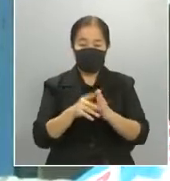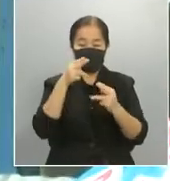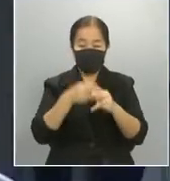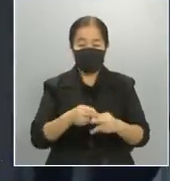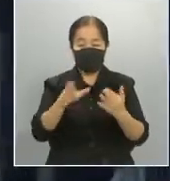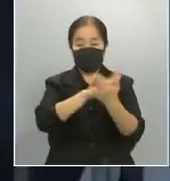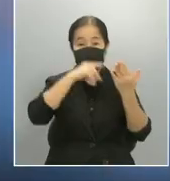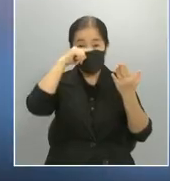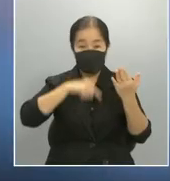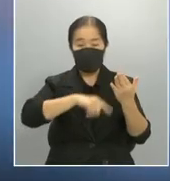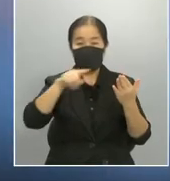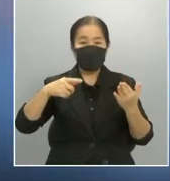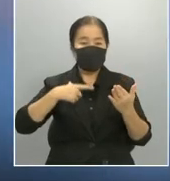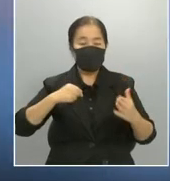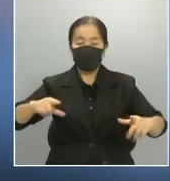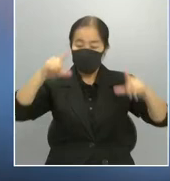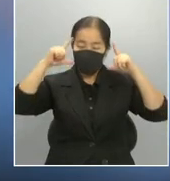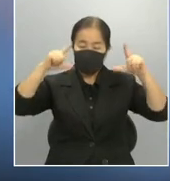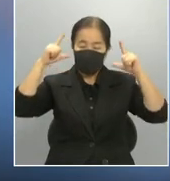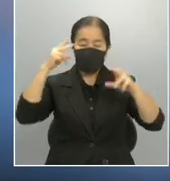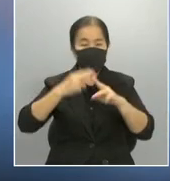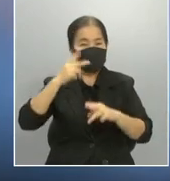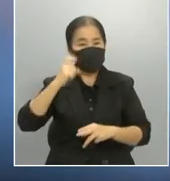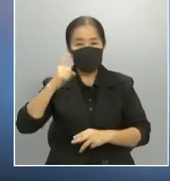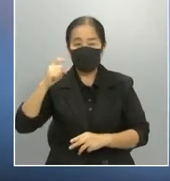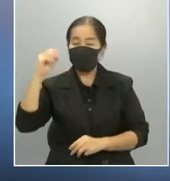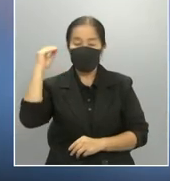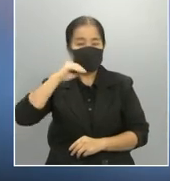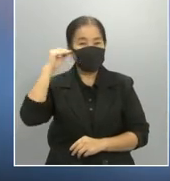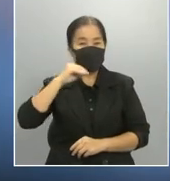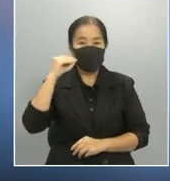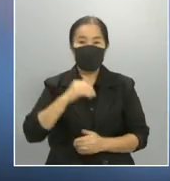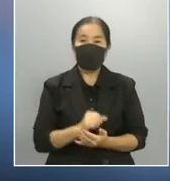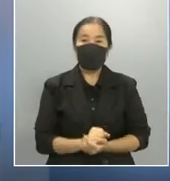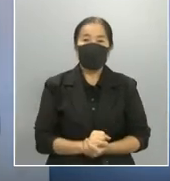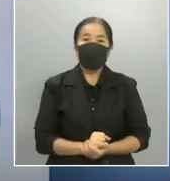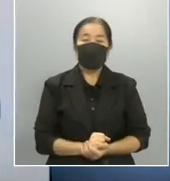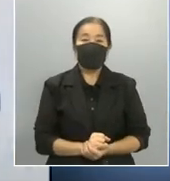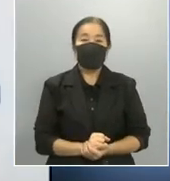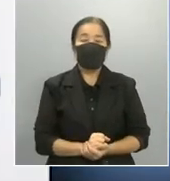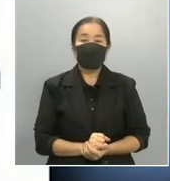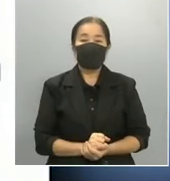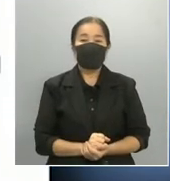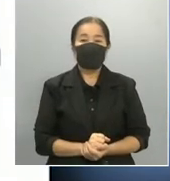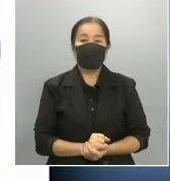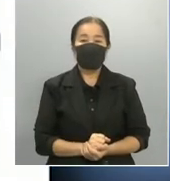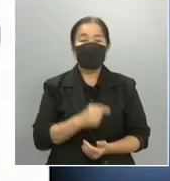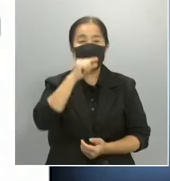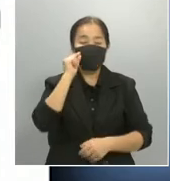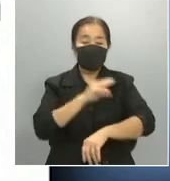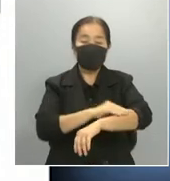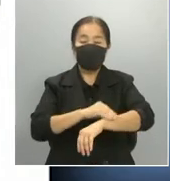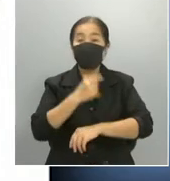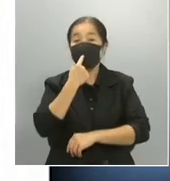ยิ่งชอบดังเรื่องไม่คนดังอยู่แล้วดูก็น่าจะนี้เนี่ยนะโดย